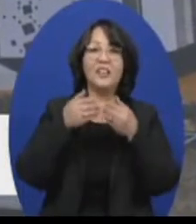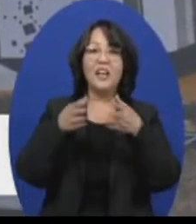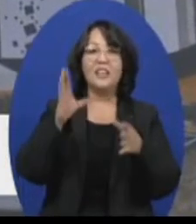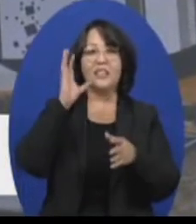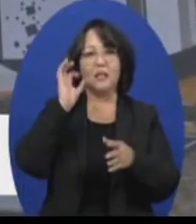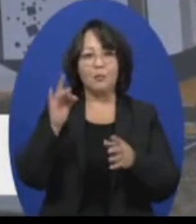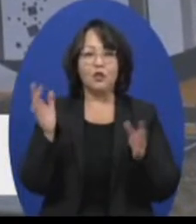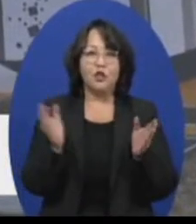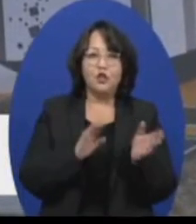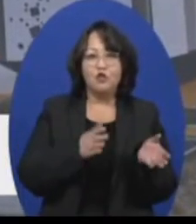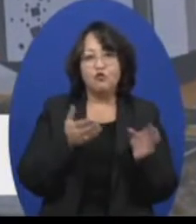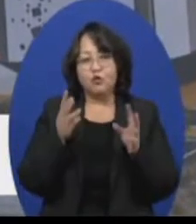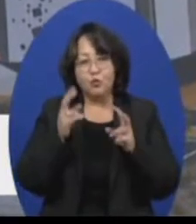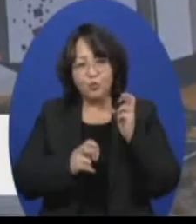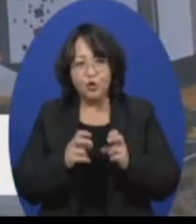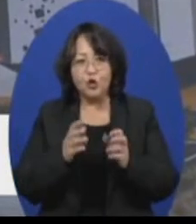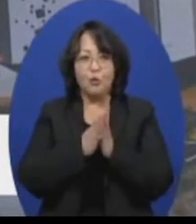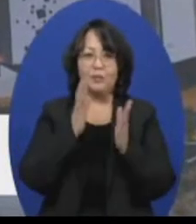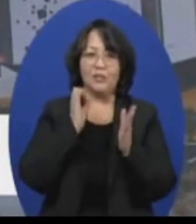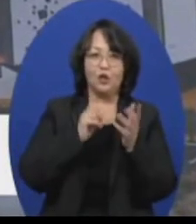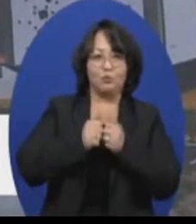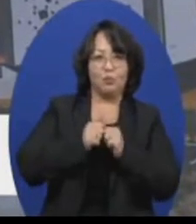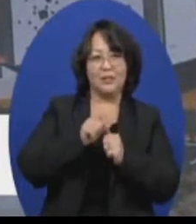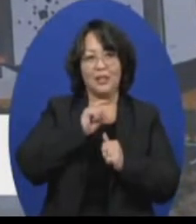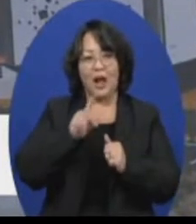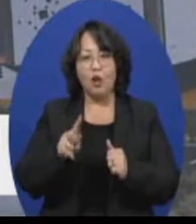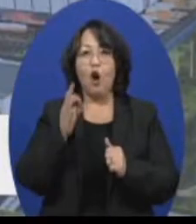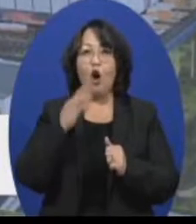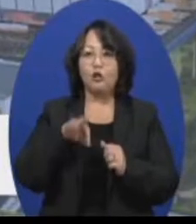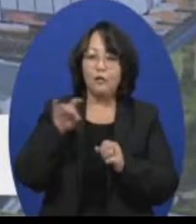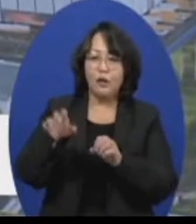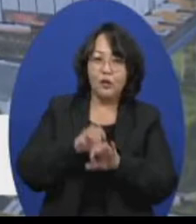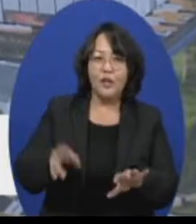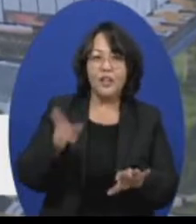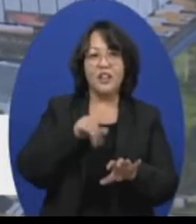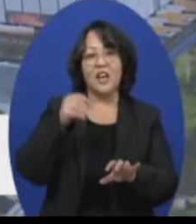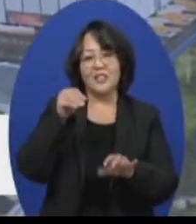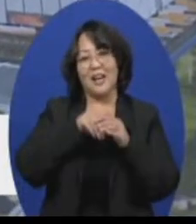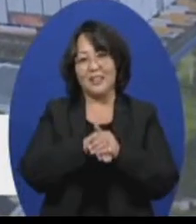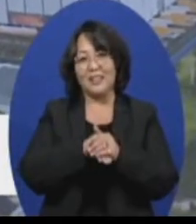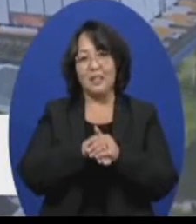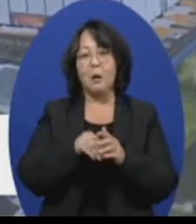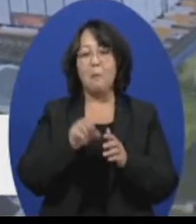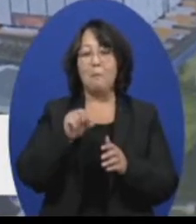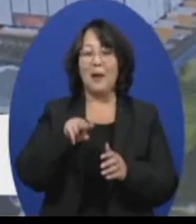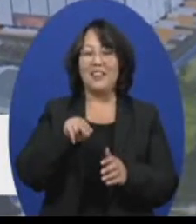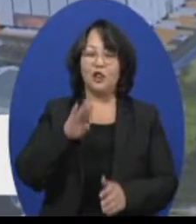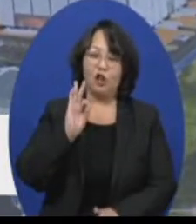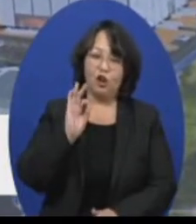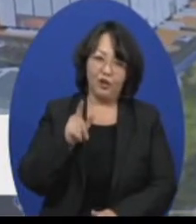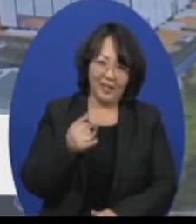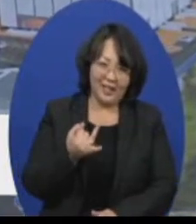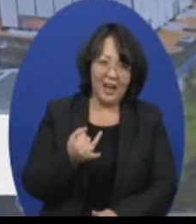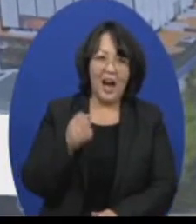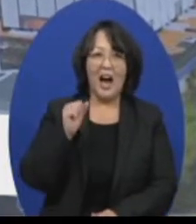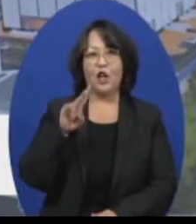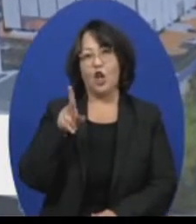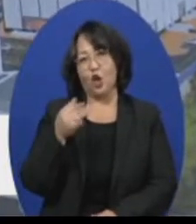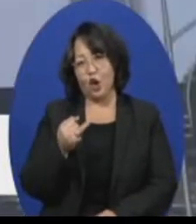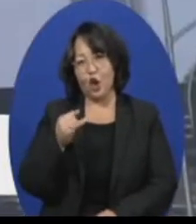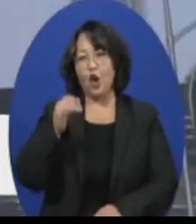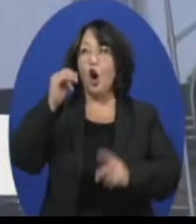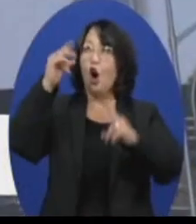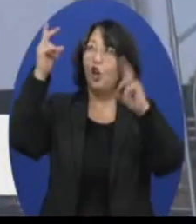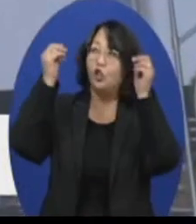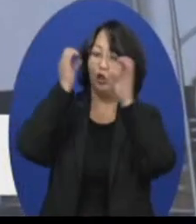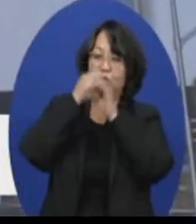жишиг үйлдвэрийн цехүүд, номын сан, спорт зал, олдвар, дээж хадгалах агуулга, палеонтолог, археолог болон одоорын судлалын музей зэргийг